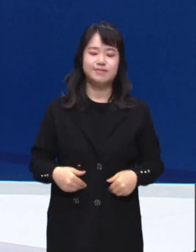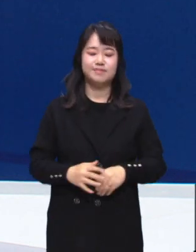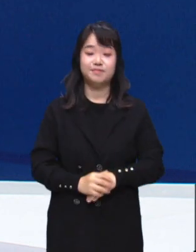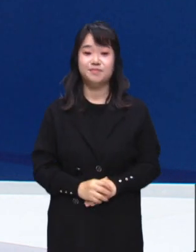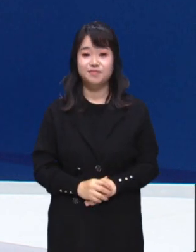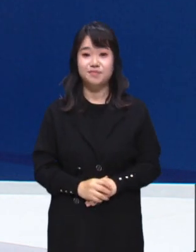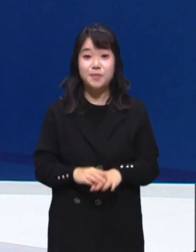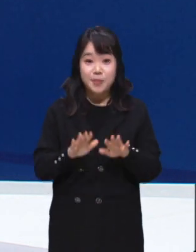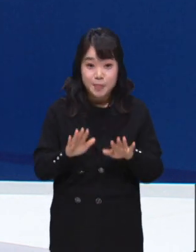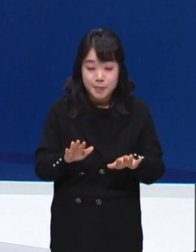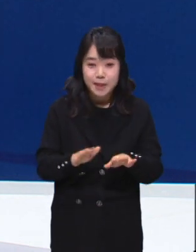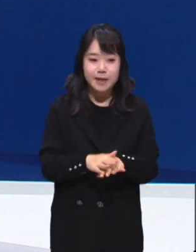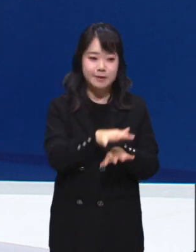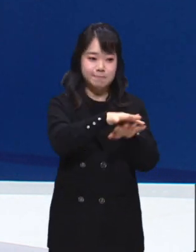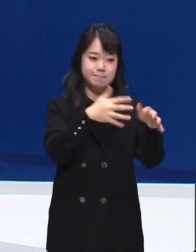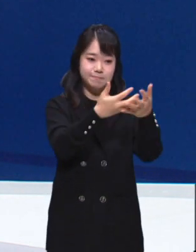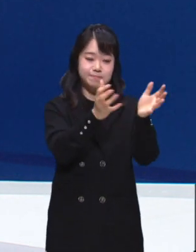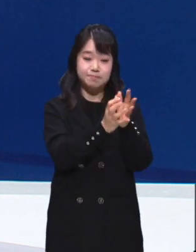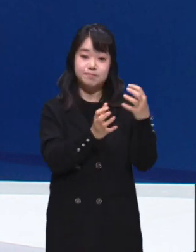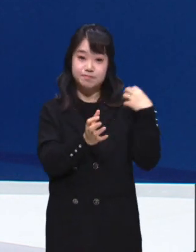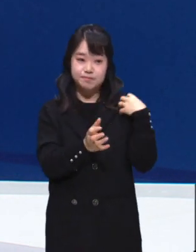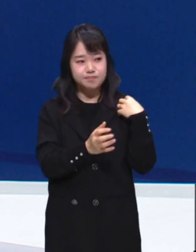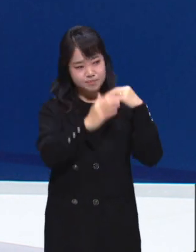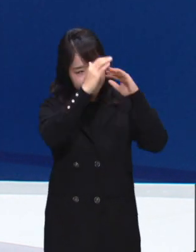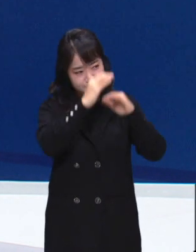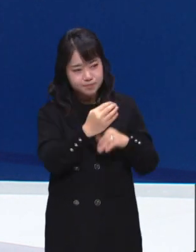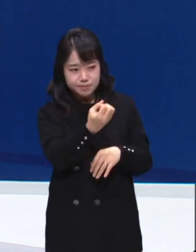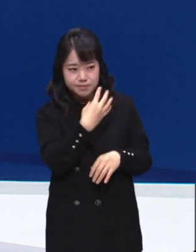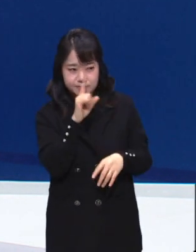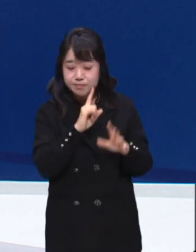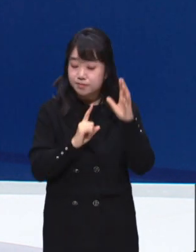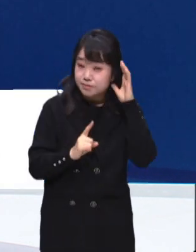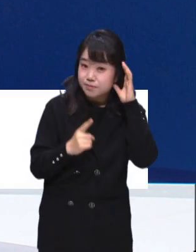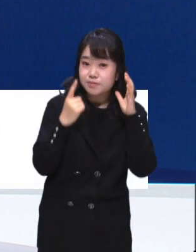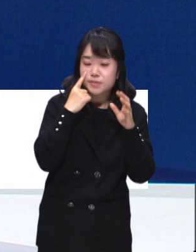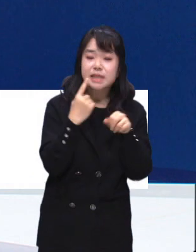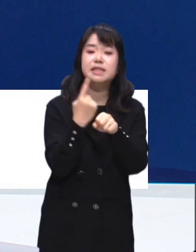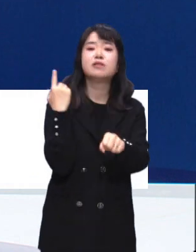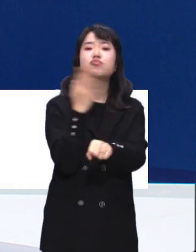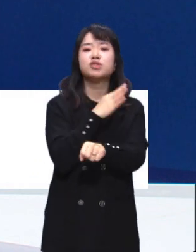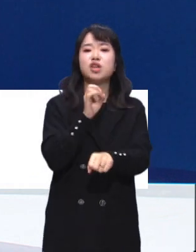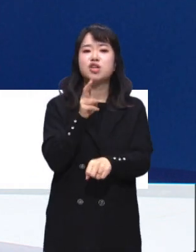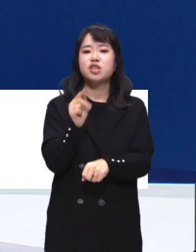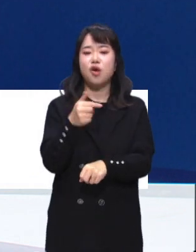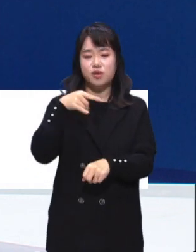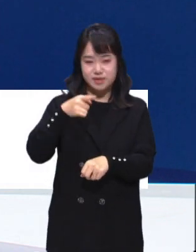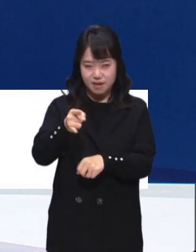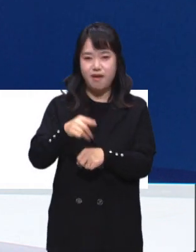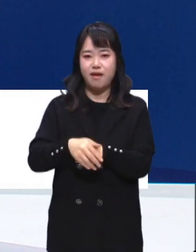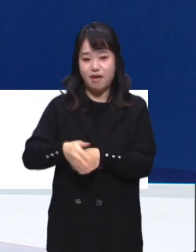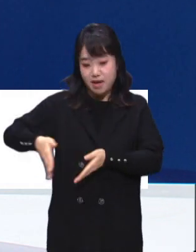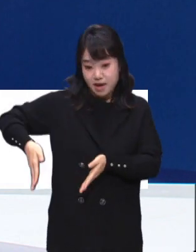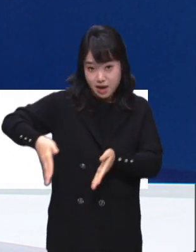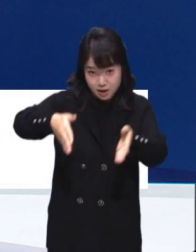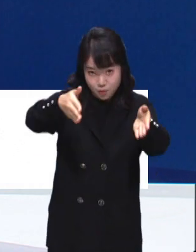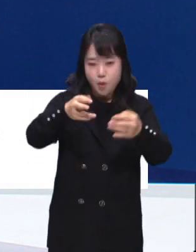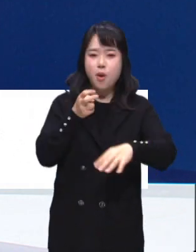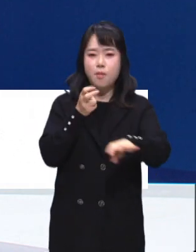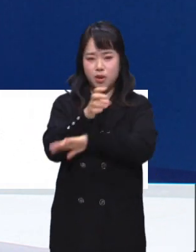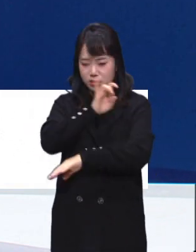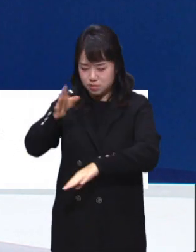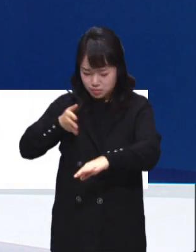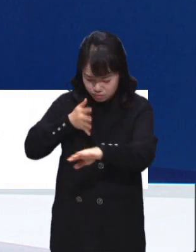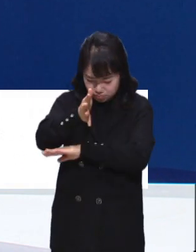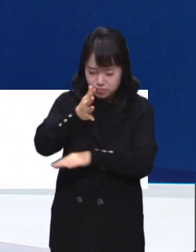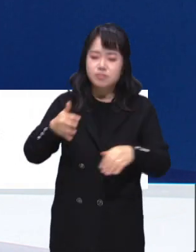이번에는 시민사 입장을 좀 들어보도록 하겠습니다이 시민사회는 지난해부터 연세로 대중교통 전용지구를 유지해야 한다